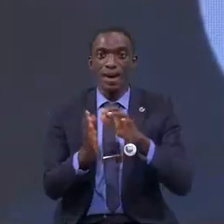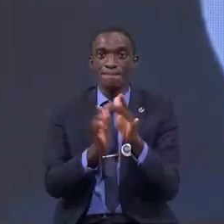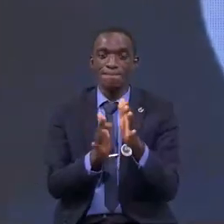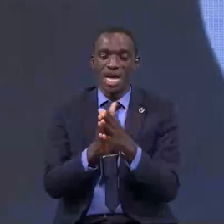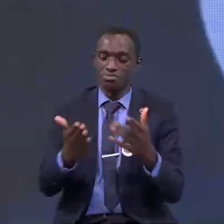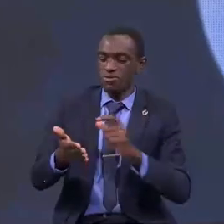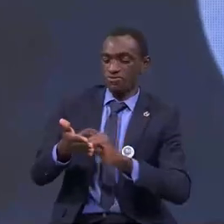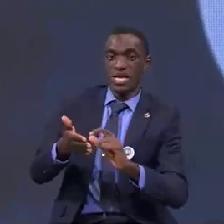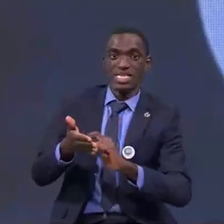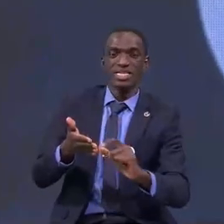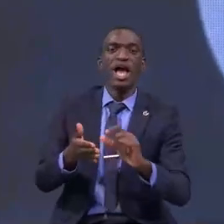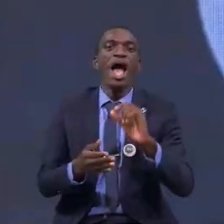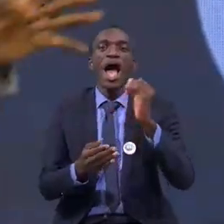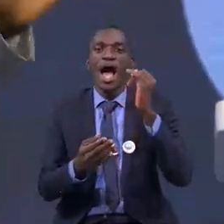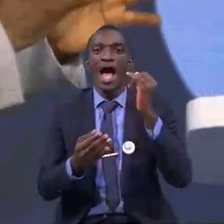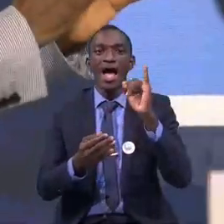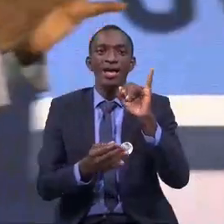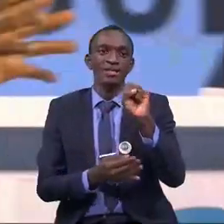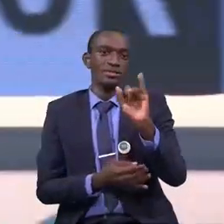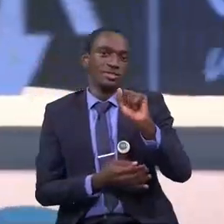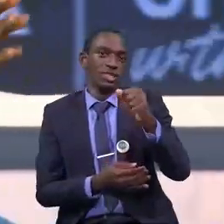Et l'histoire est dans Ésaïe chapitre 6.